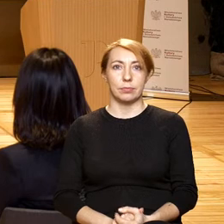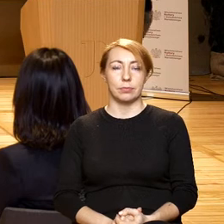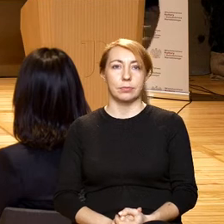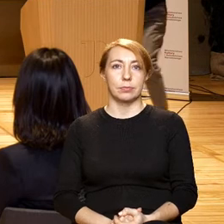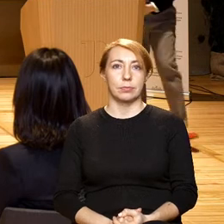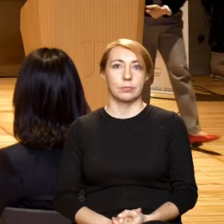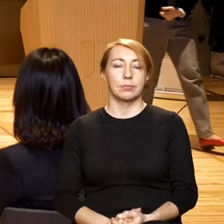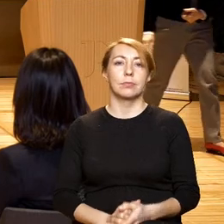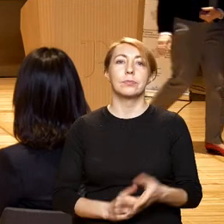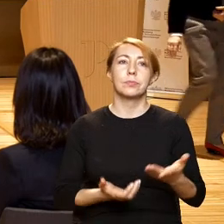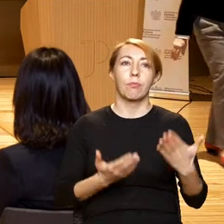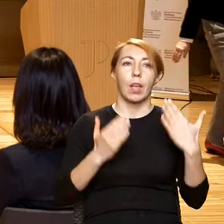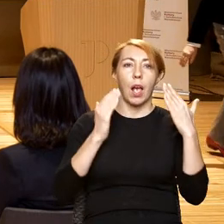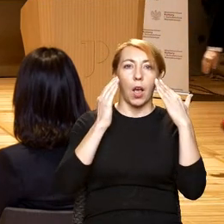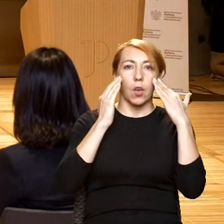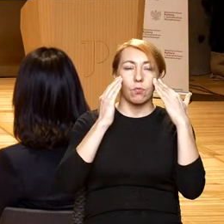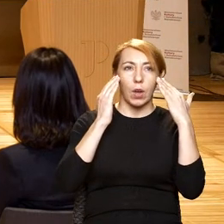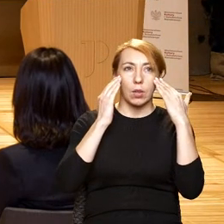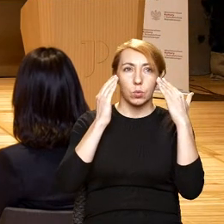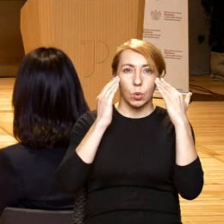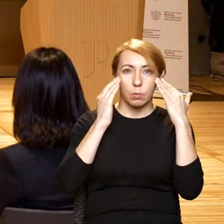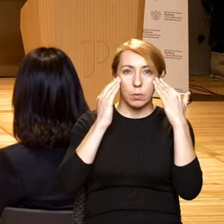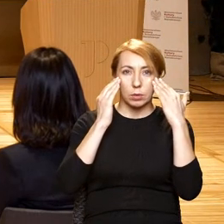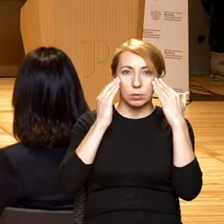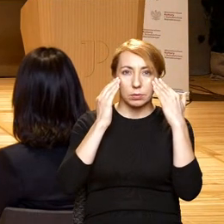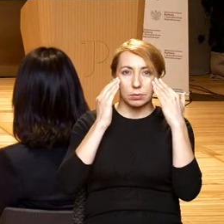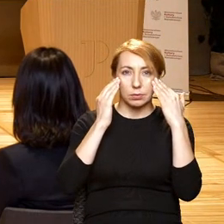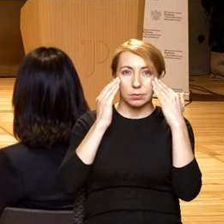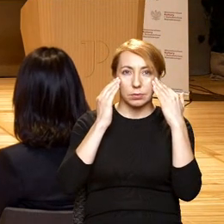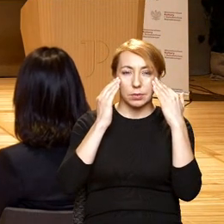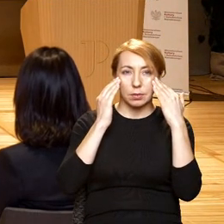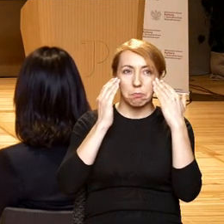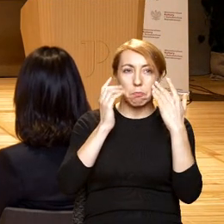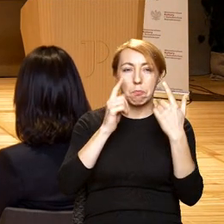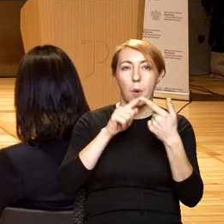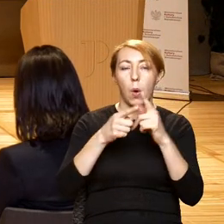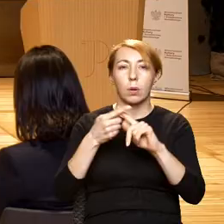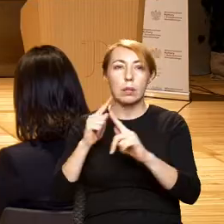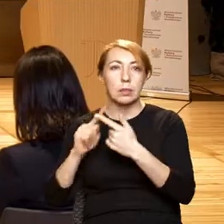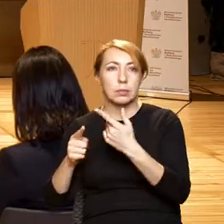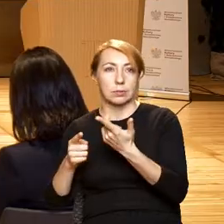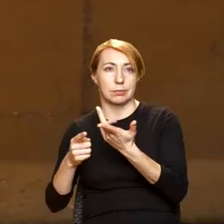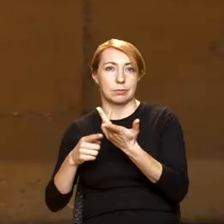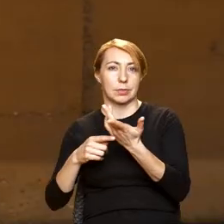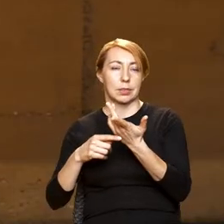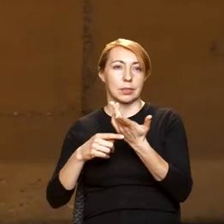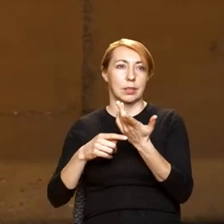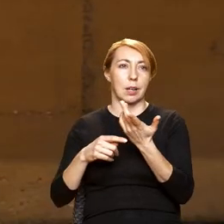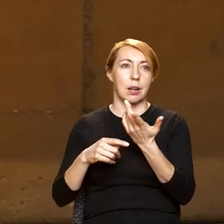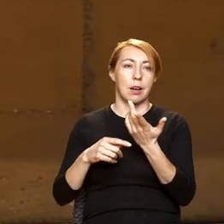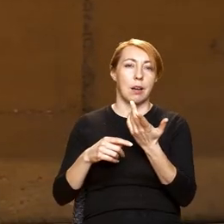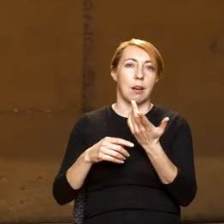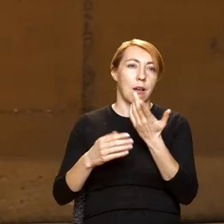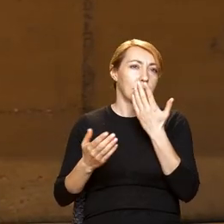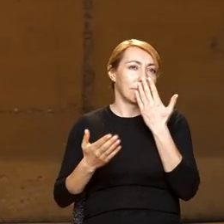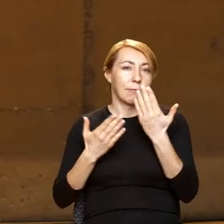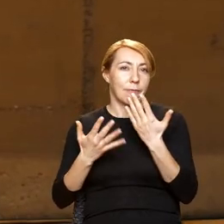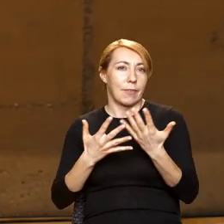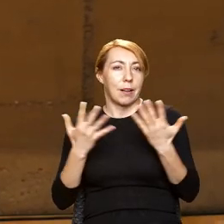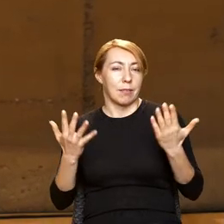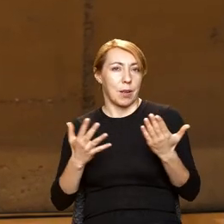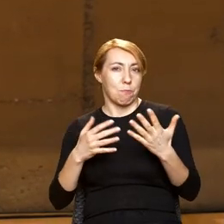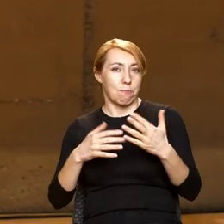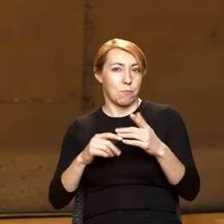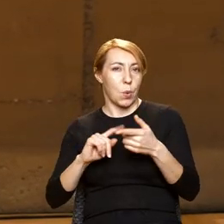Stan świadomości takiej politycznej, tego, co się dzieje, no i wielka polityka.